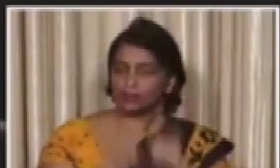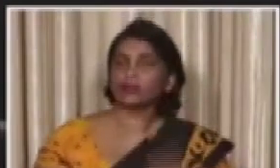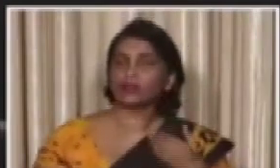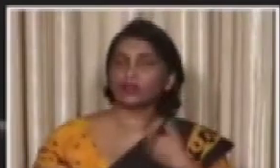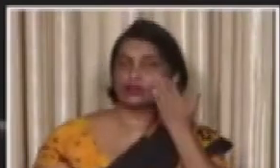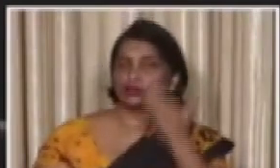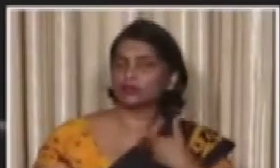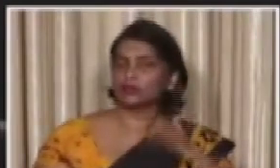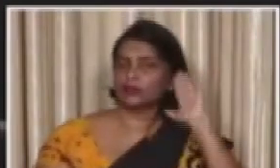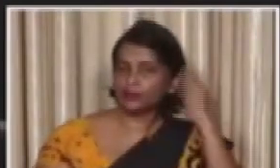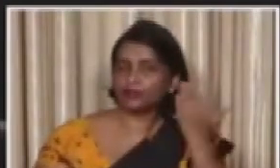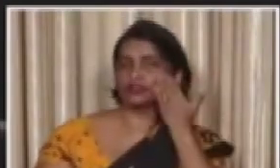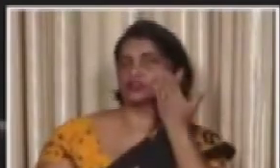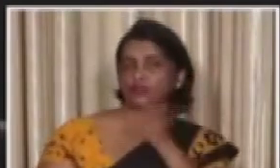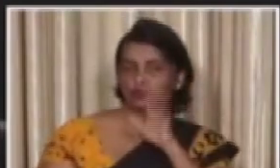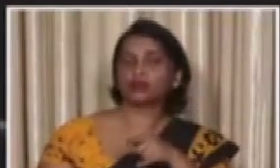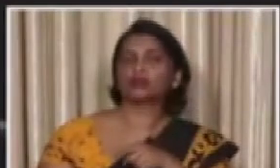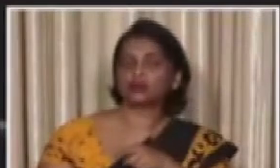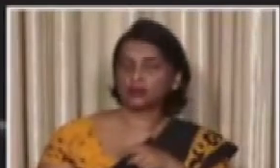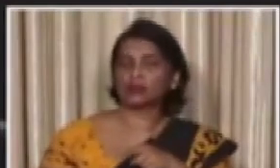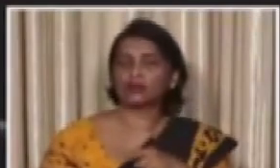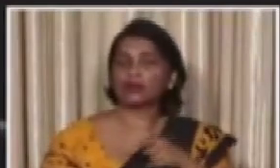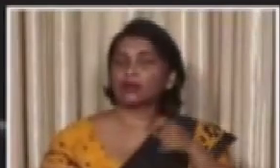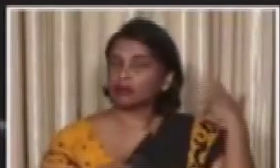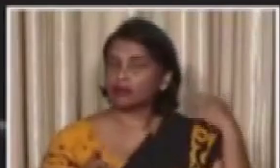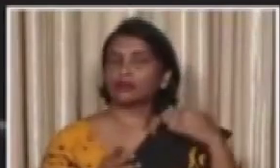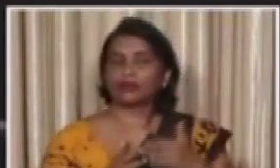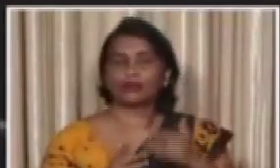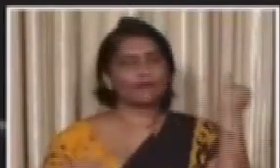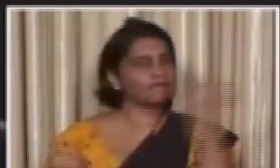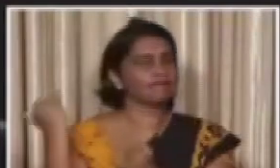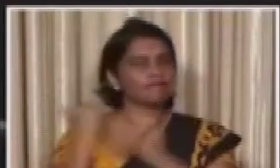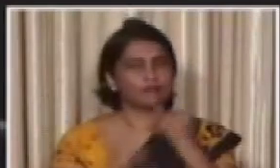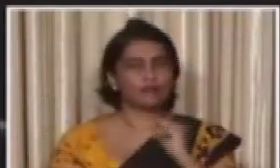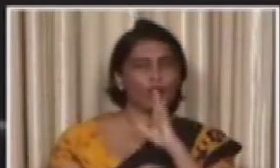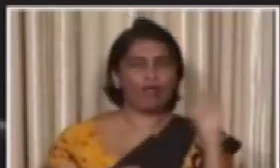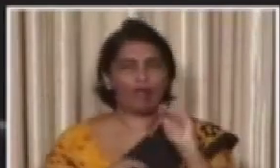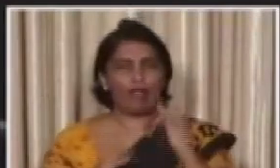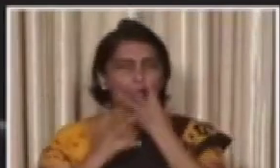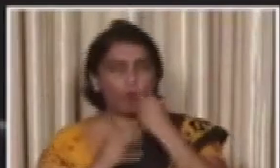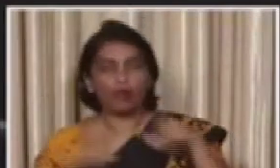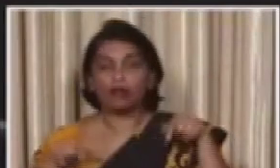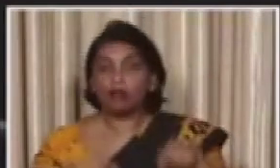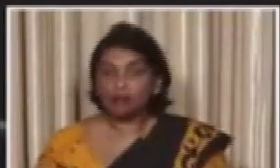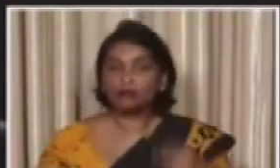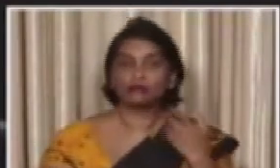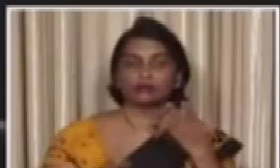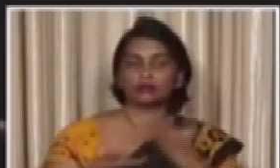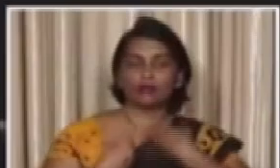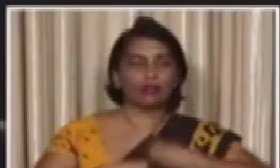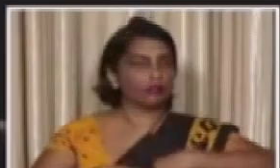දකින අපූරු දර්ශනයක් තමයි කාලයක් එකිනෙක මරාගත්ත නයිමුගටි දෙගොල්ලෝ අද ඔවුන් ගසාගෙන